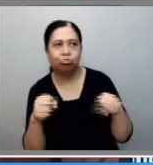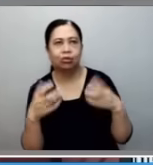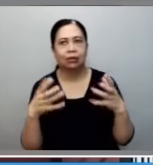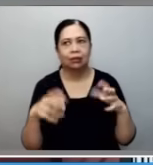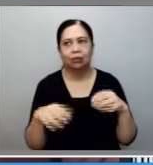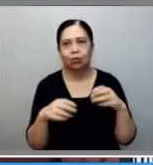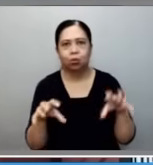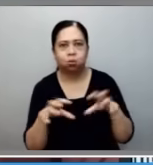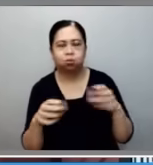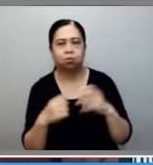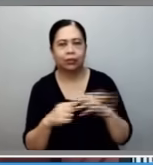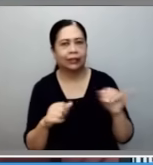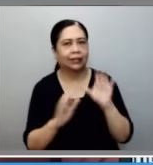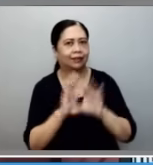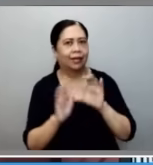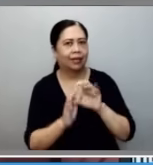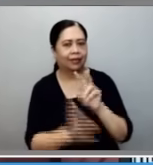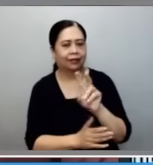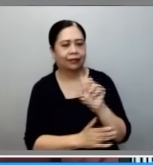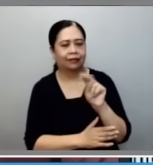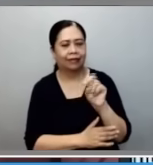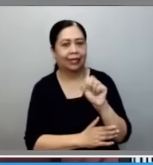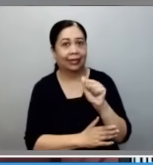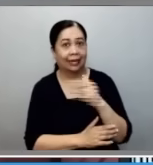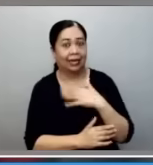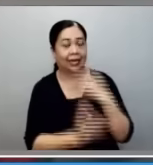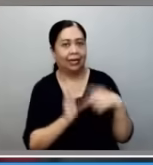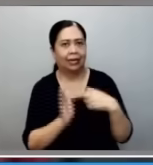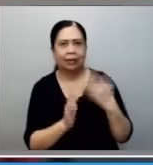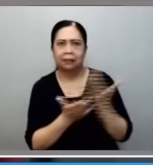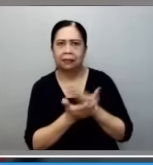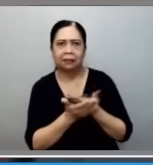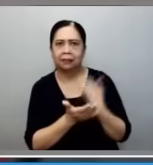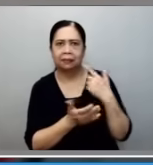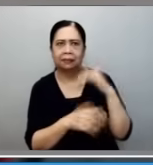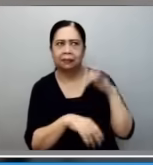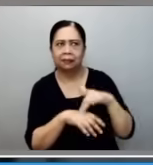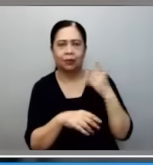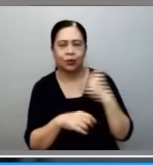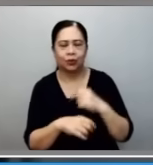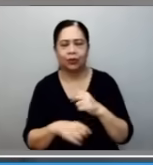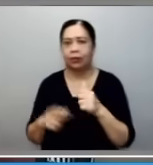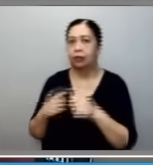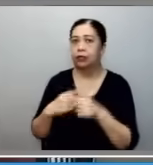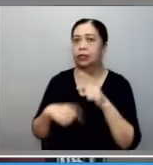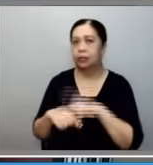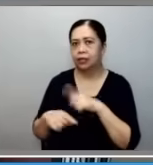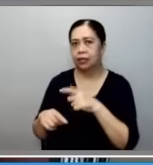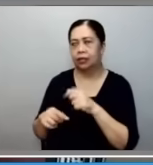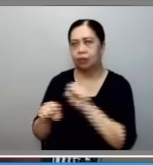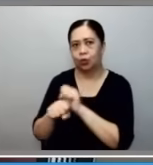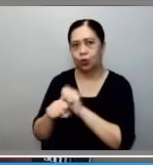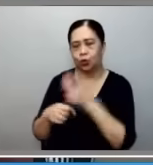rin po ni Vanessa kasi hindi ko pa po siya nagawa noon. First time nakatrabaho si Yassi, sobrang bumilib ako